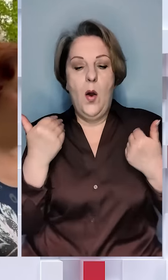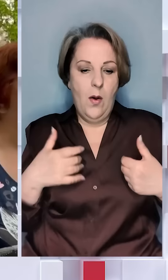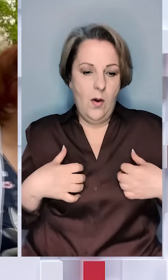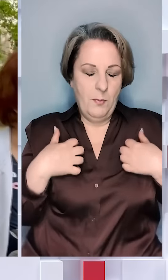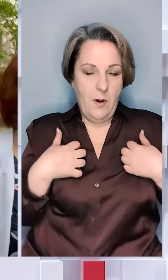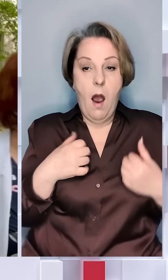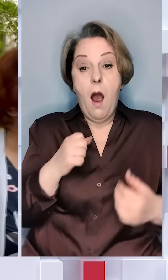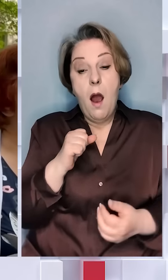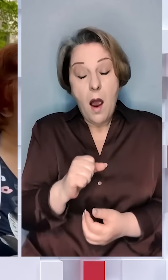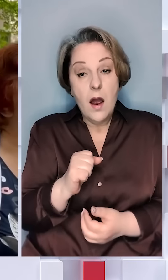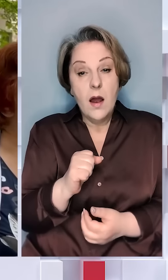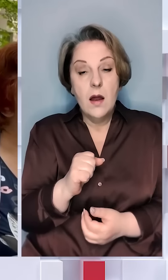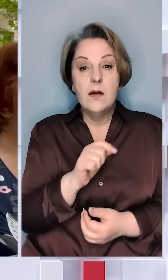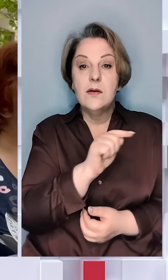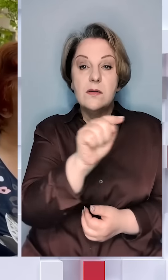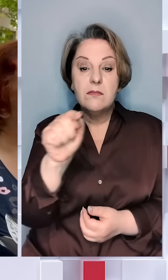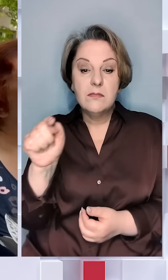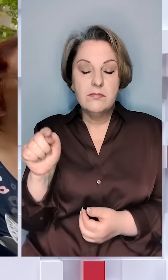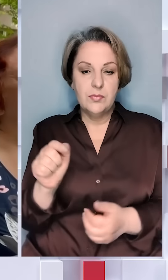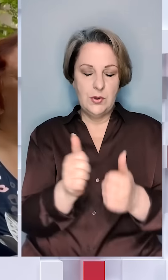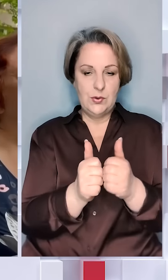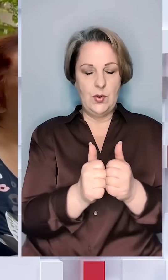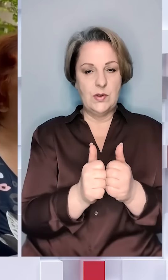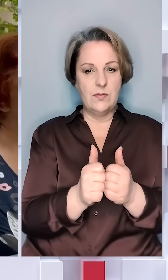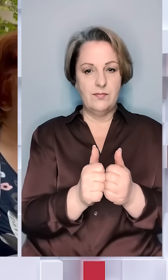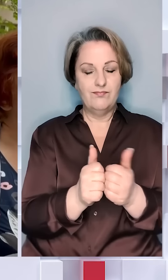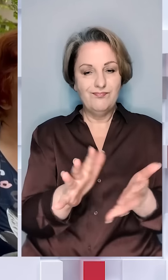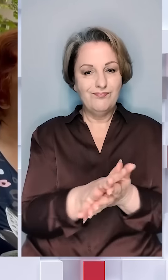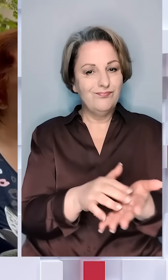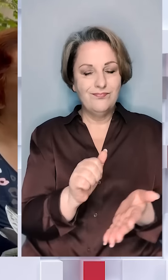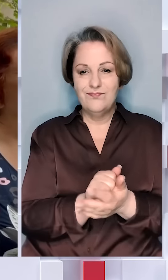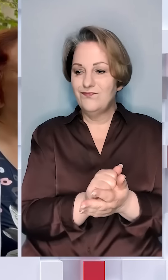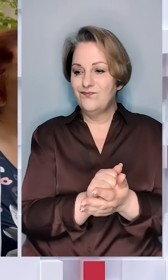Легким испугом. А у соседей